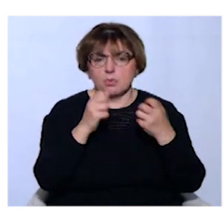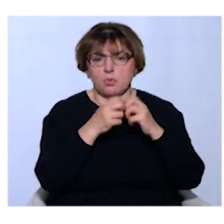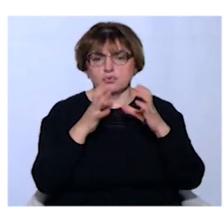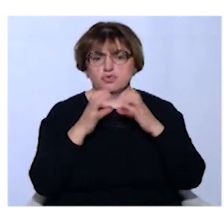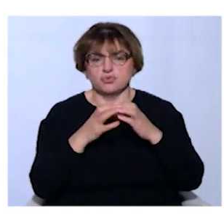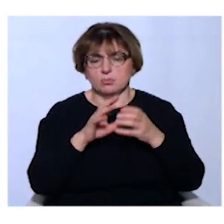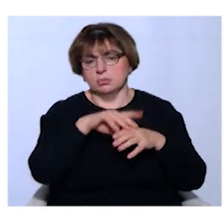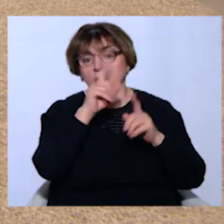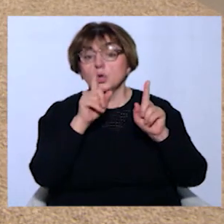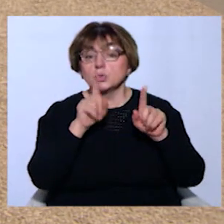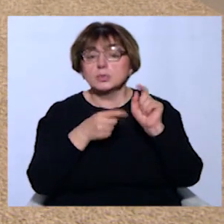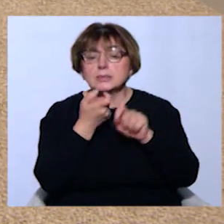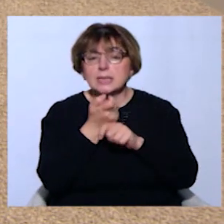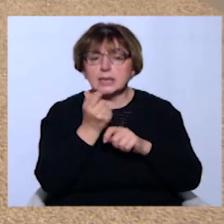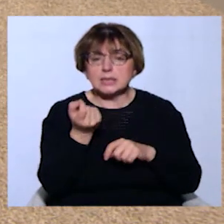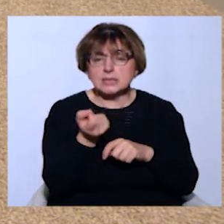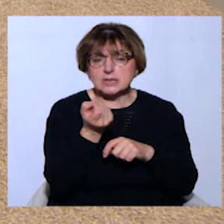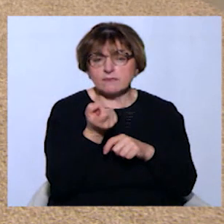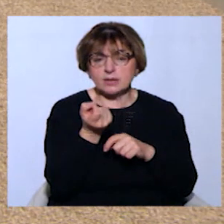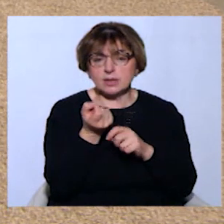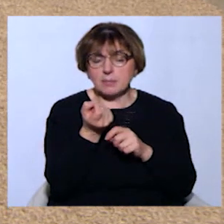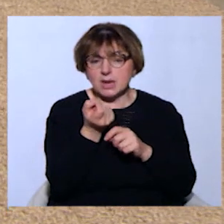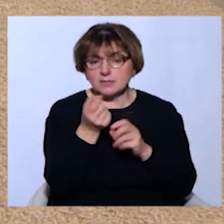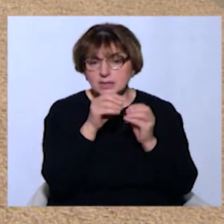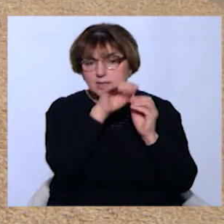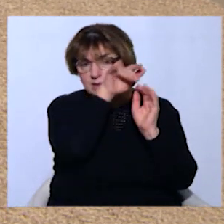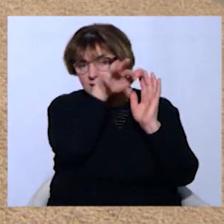და ზოგჯერ პატარა ძალიან წვრილ მარცვლოვანი